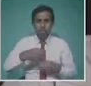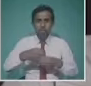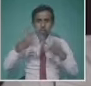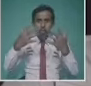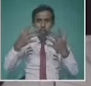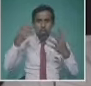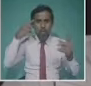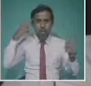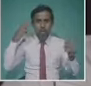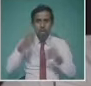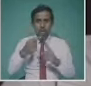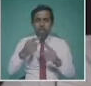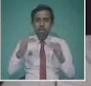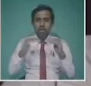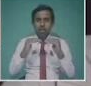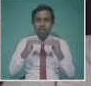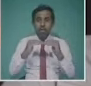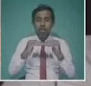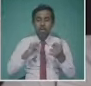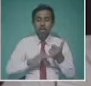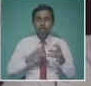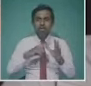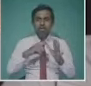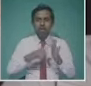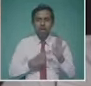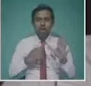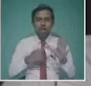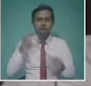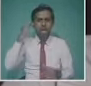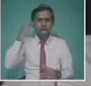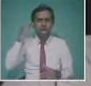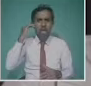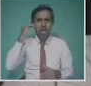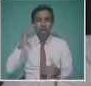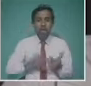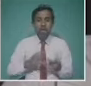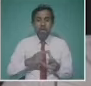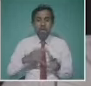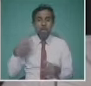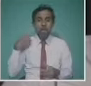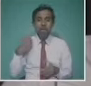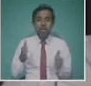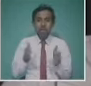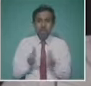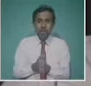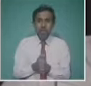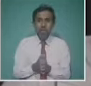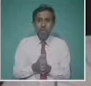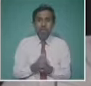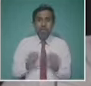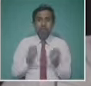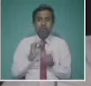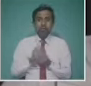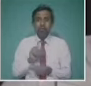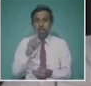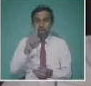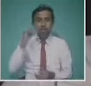ප්‍රහාරයේ සම්බන්ධයෙන් සාරා ජෙස්මින් කියන කාන්තාව තමයි සහරාන්ලත් එක්ක ඉඳලා බේරිච් එකම